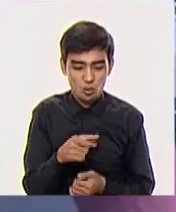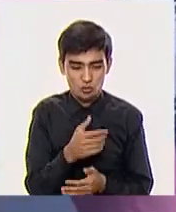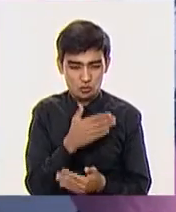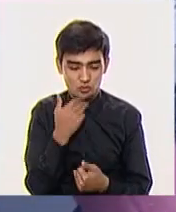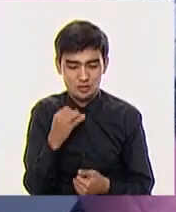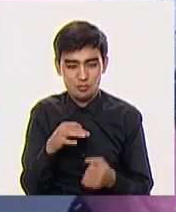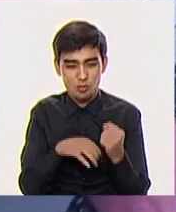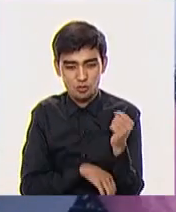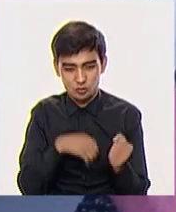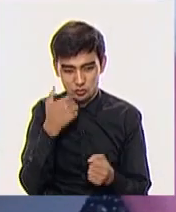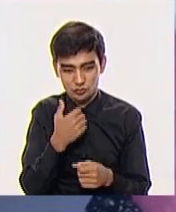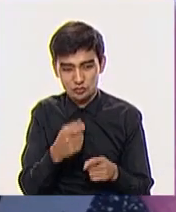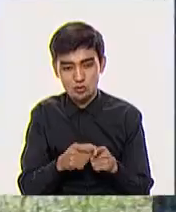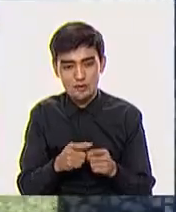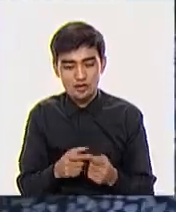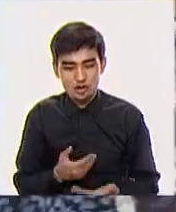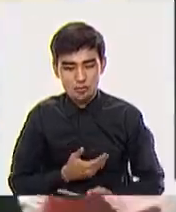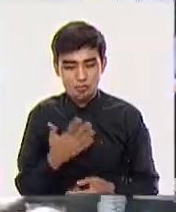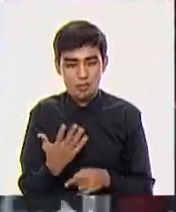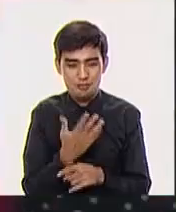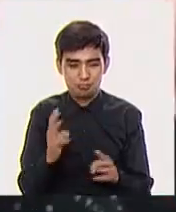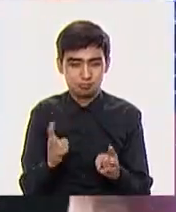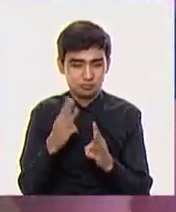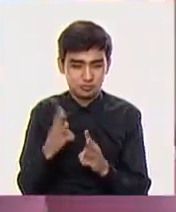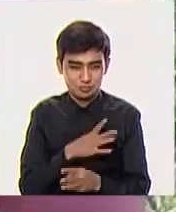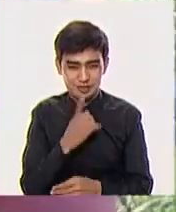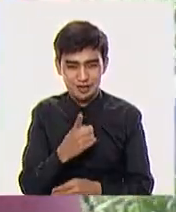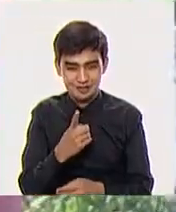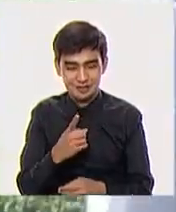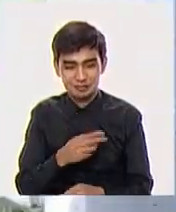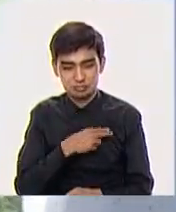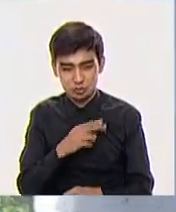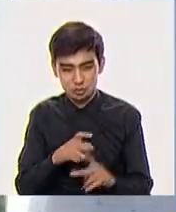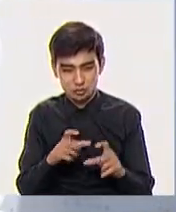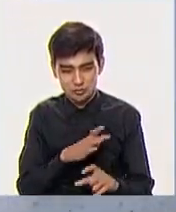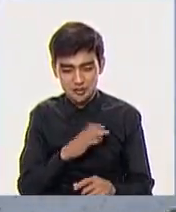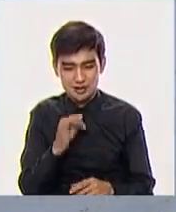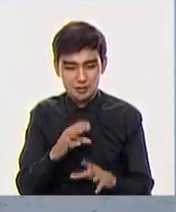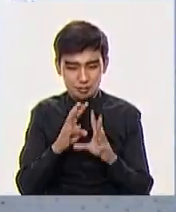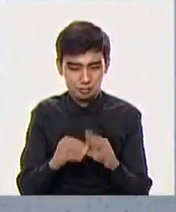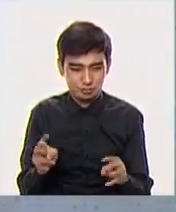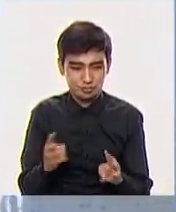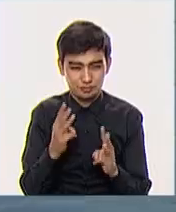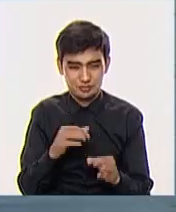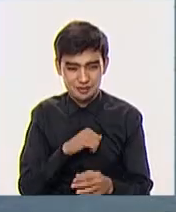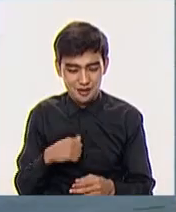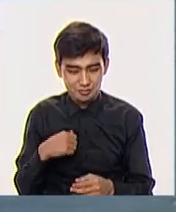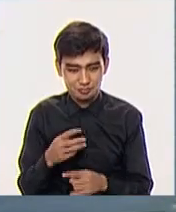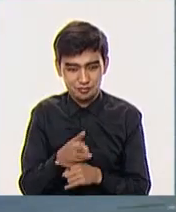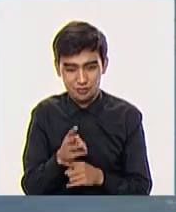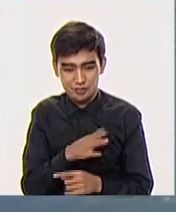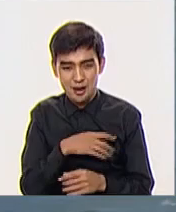За последние годы, по словам жителей, произошли 5 пожаров, в одном даже погибли люди. И тушить приходилось самим,